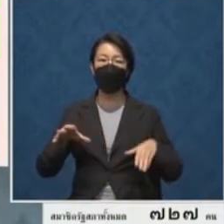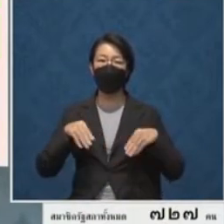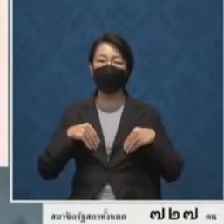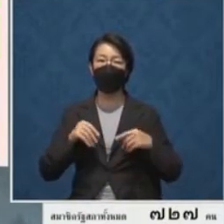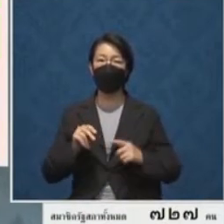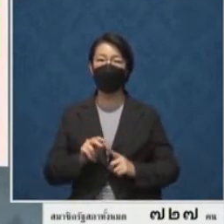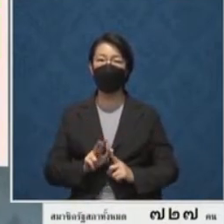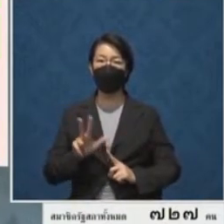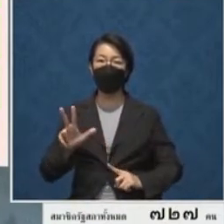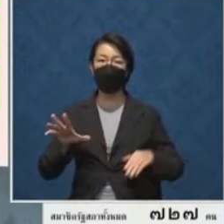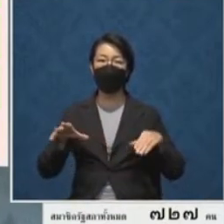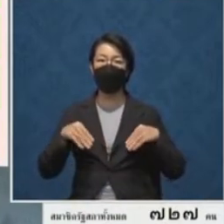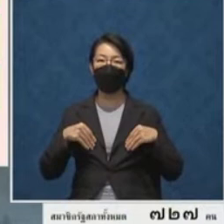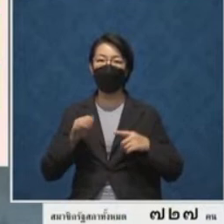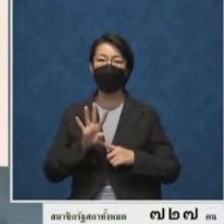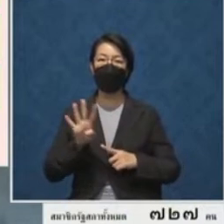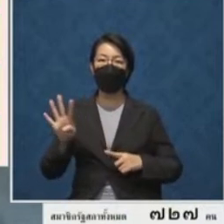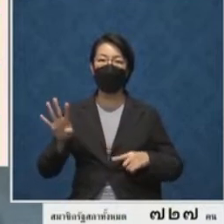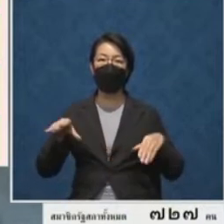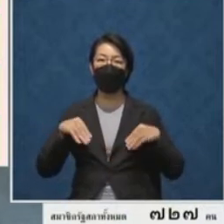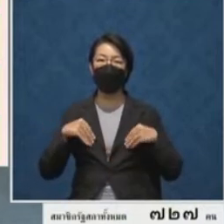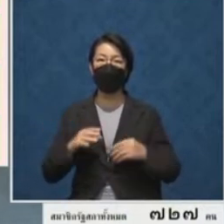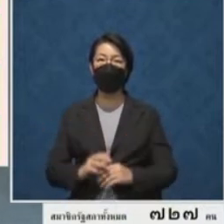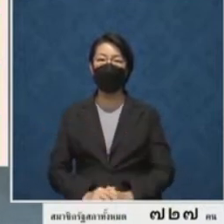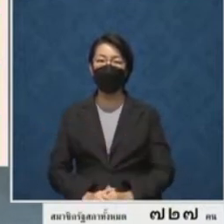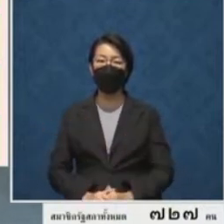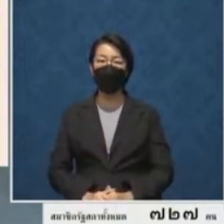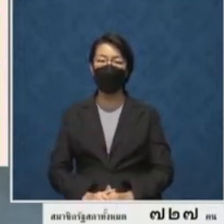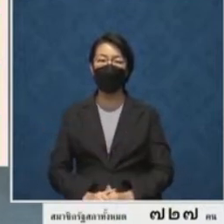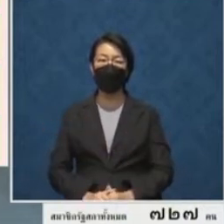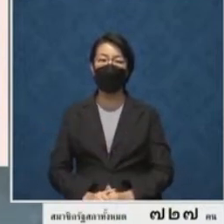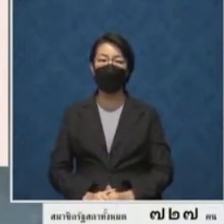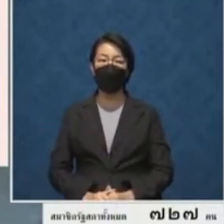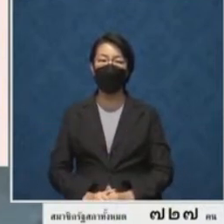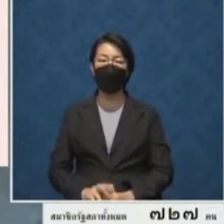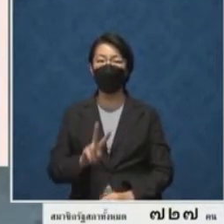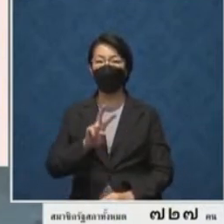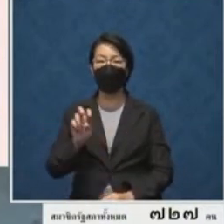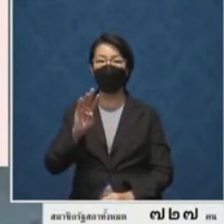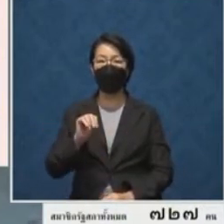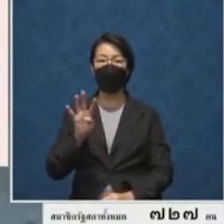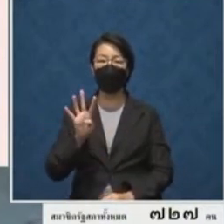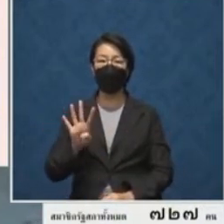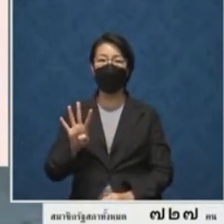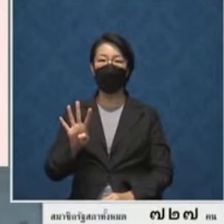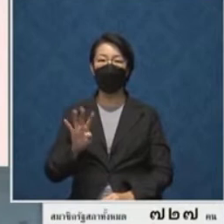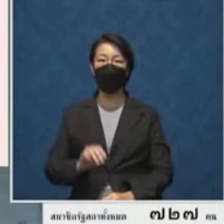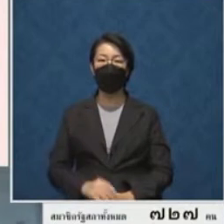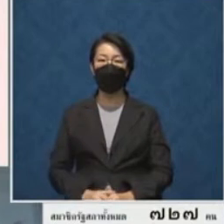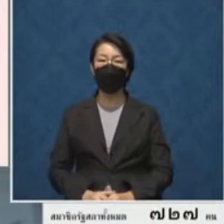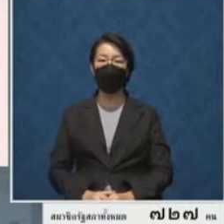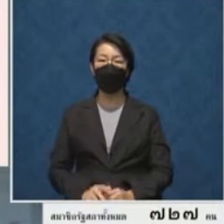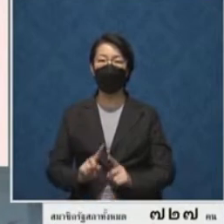การ4รับหลักการครับ 244นายณัฐธีถิ่นสาคู 1ไม่รับหลัก